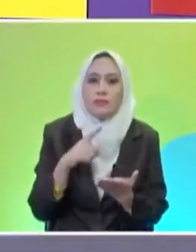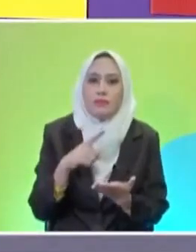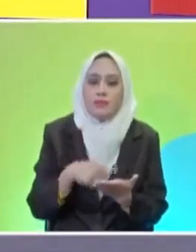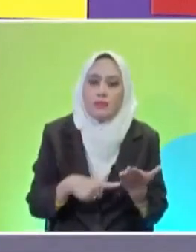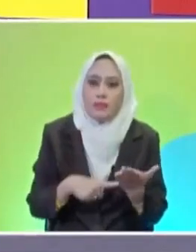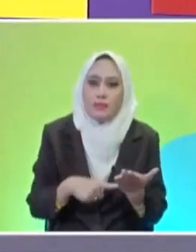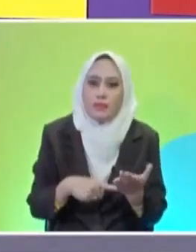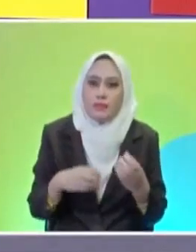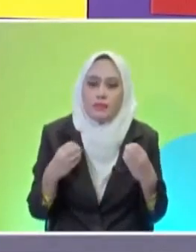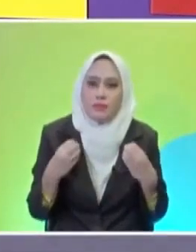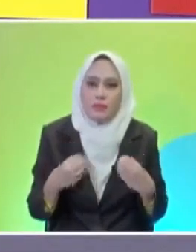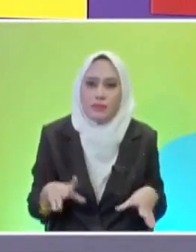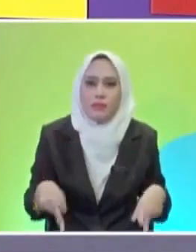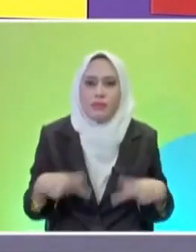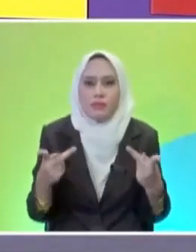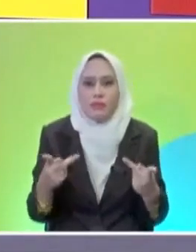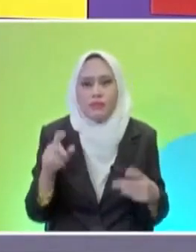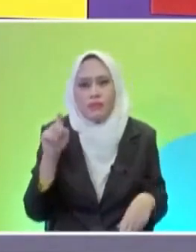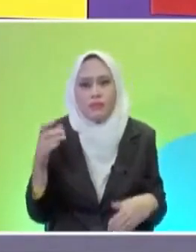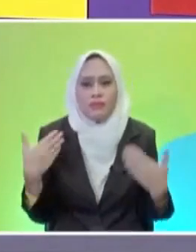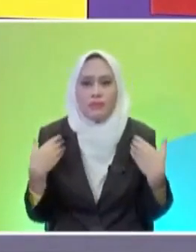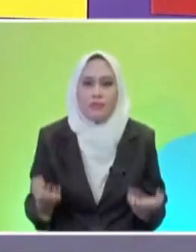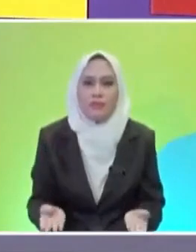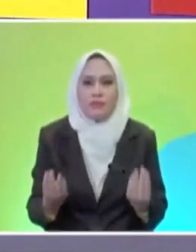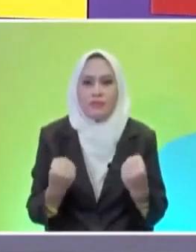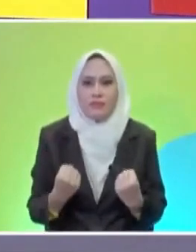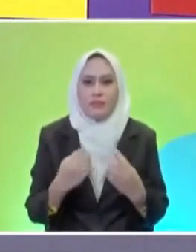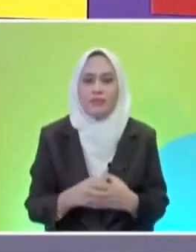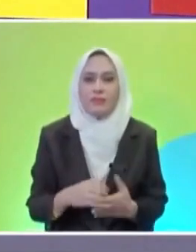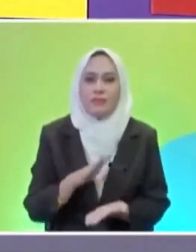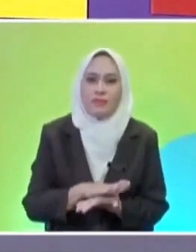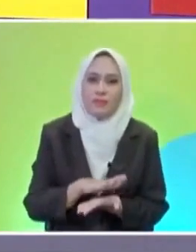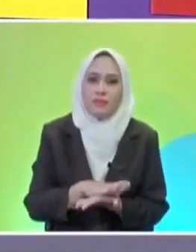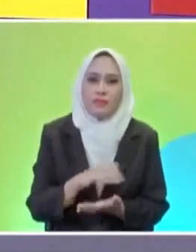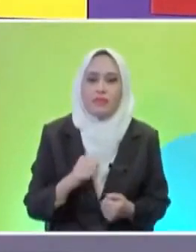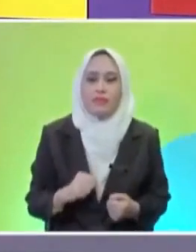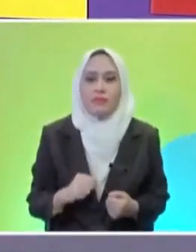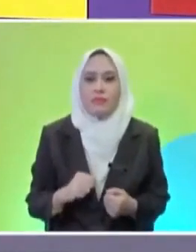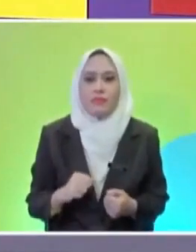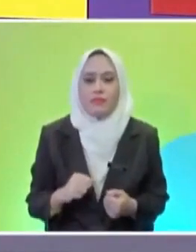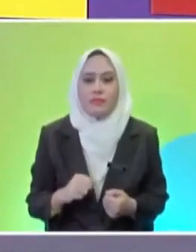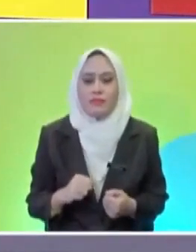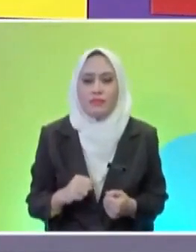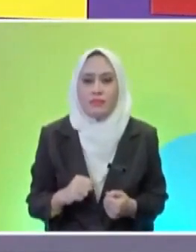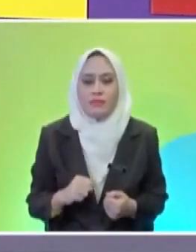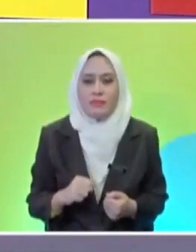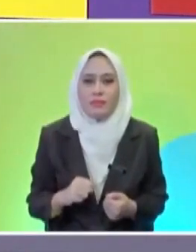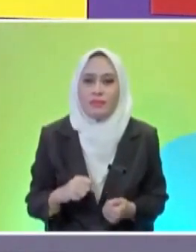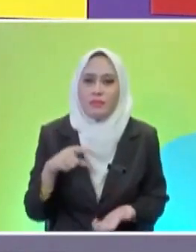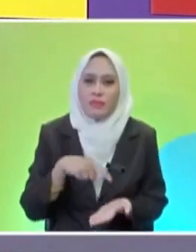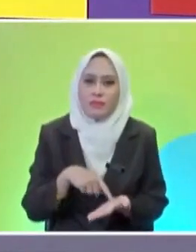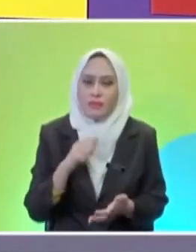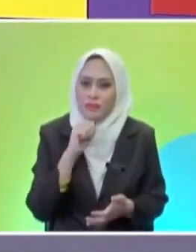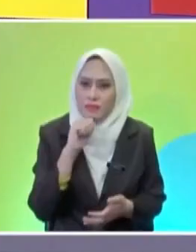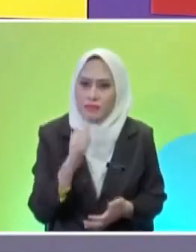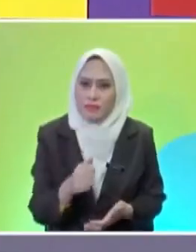Kalau dah pergi sekolah mesti balik sekolah cikgu. Ya, betul. Ada tak gambar balik sekolah Hanif? Balik sekolah. Saya rasa ni bukan balik sekolah ni,